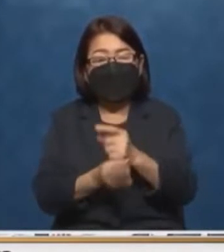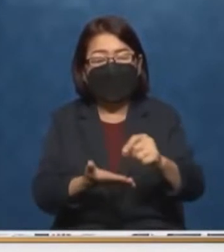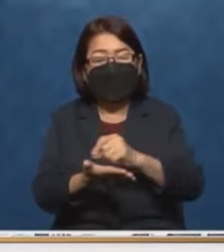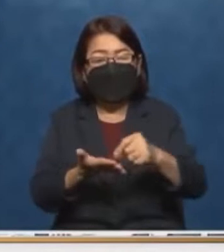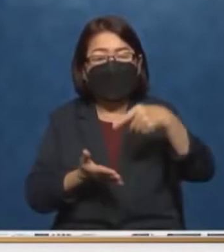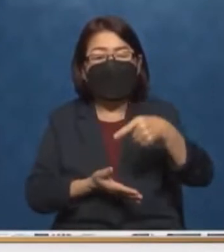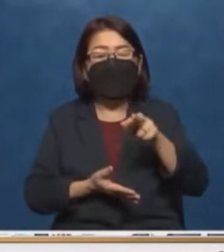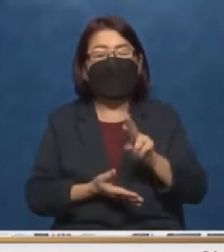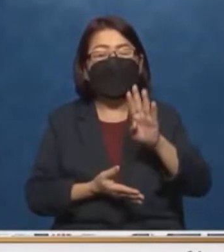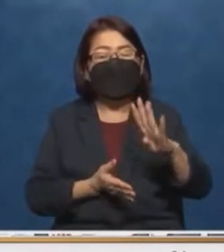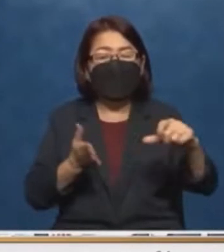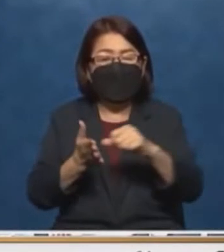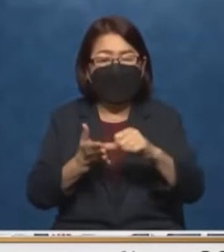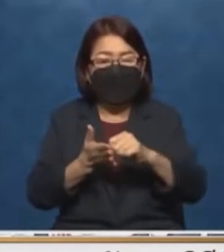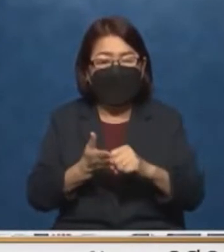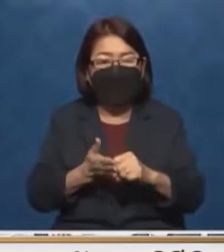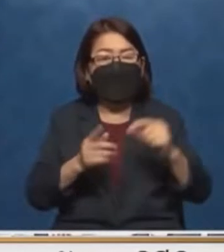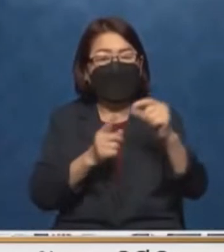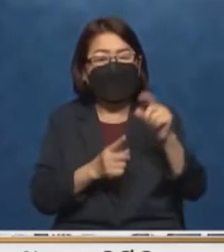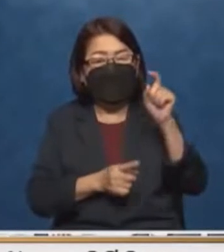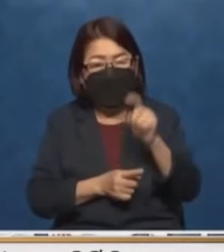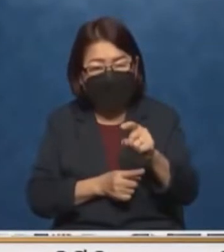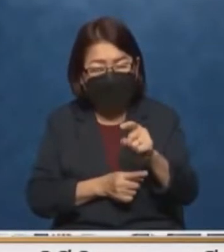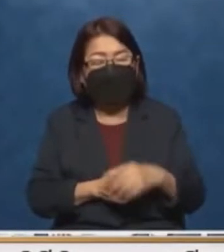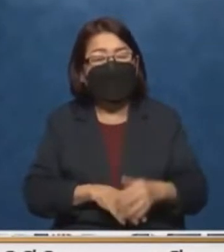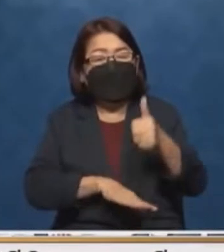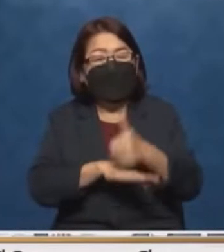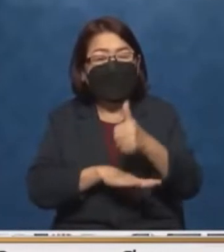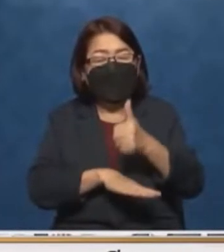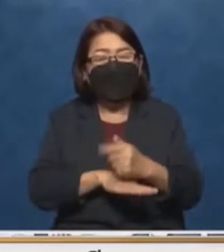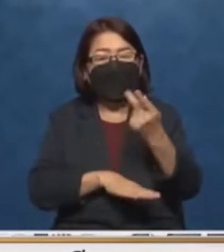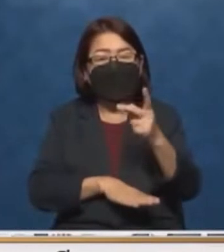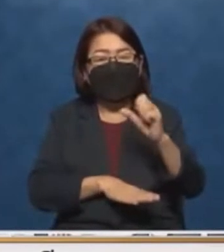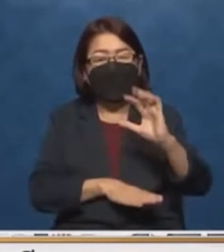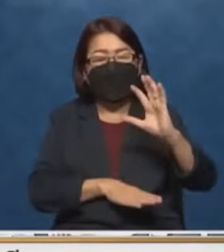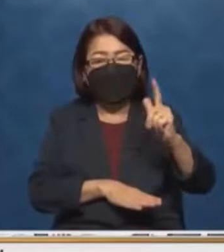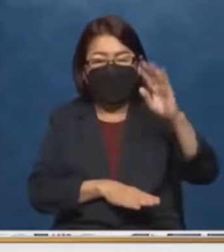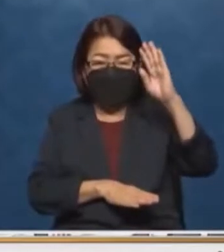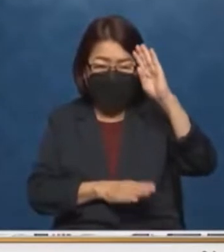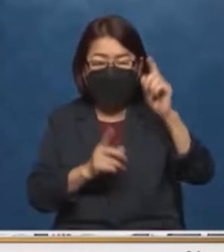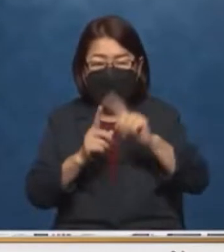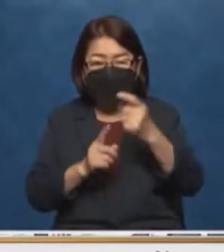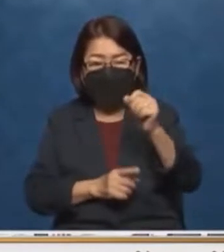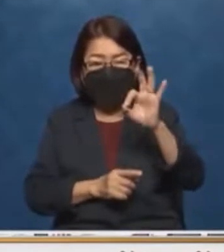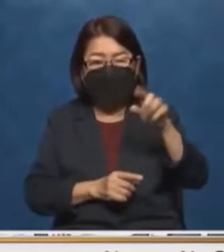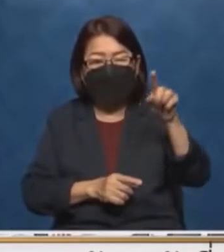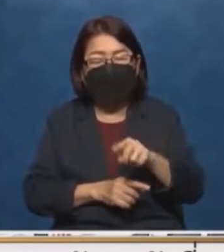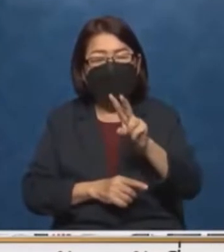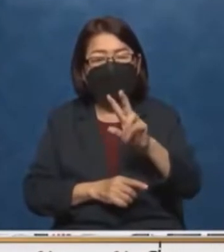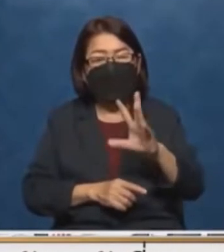แก้ไขเพิ่มเติมคำสั่งหัวหน้าคณะรักษาความสงบแห่งชาติที่19/2560